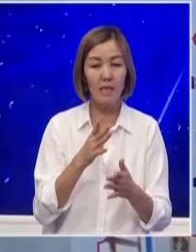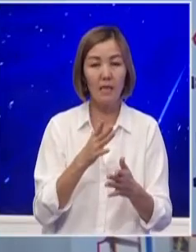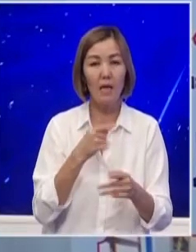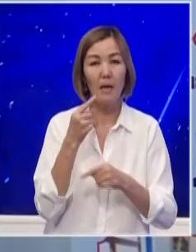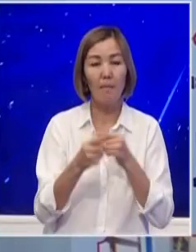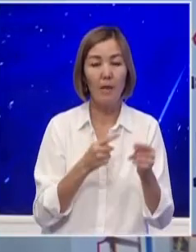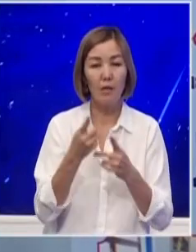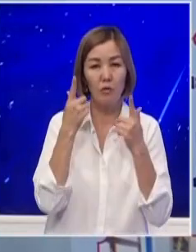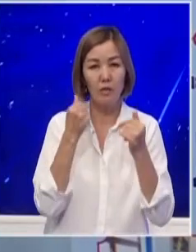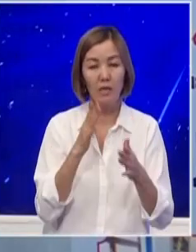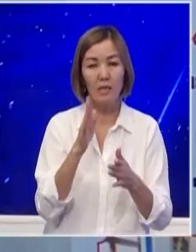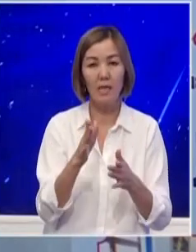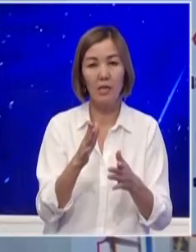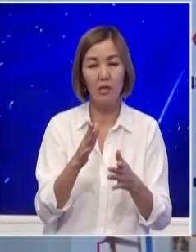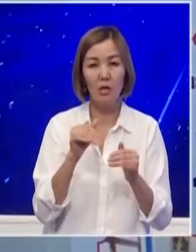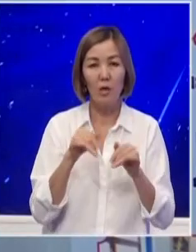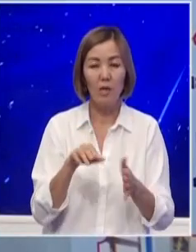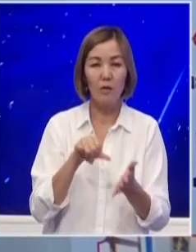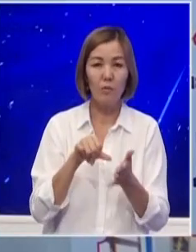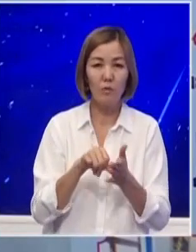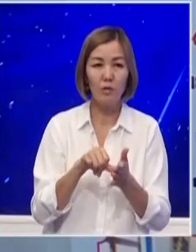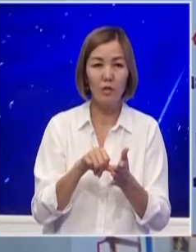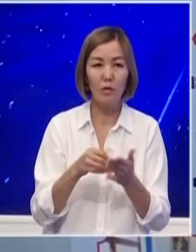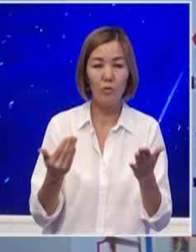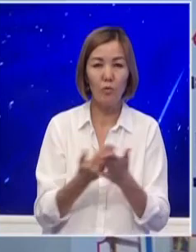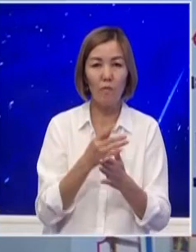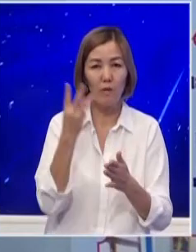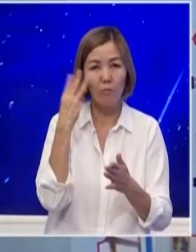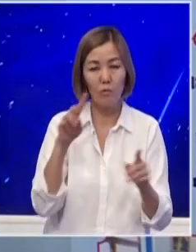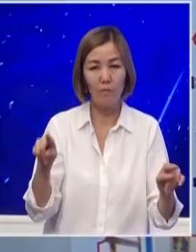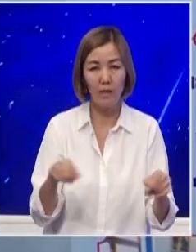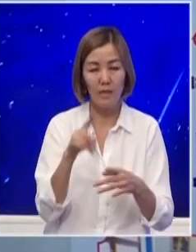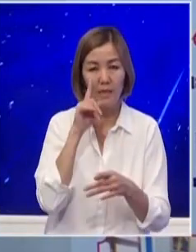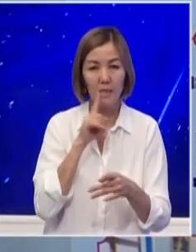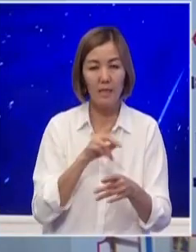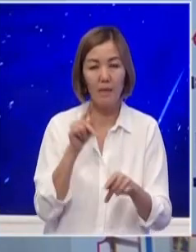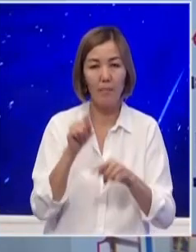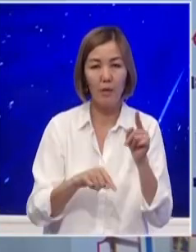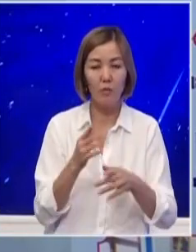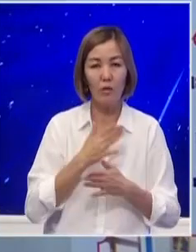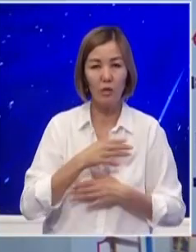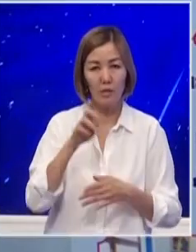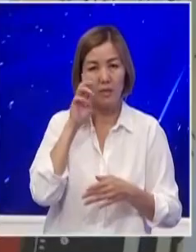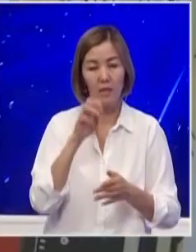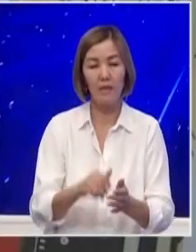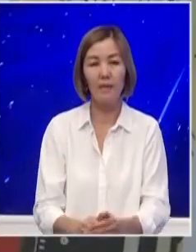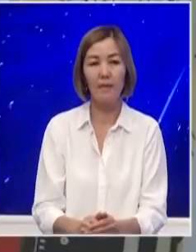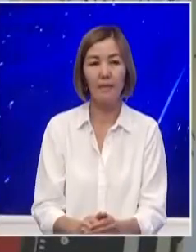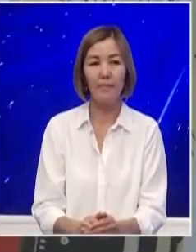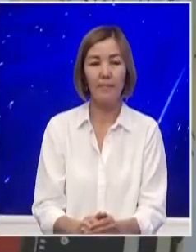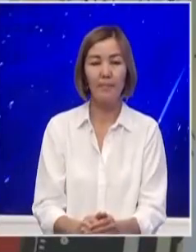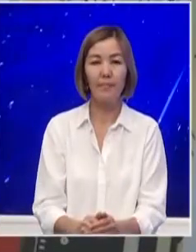молодежи, чтобы они в дальнейшем приняли участие в построении современного государства и были патриотами нашей страны.